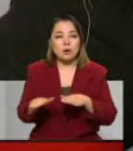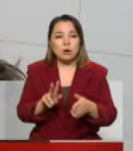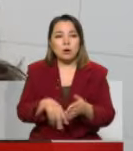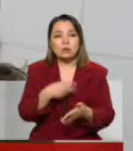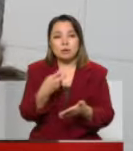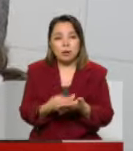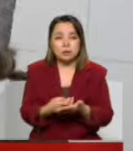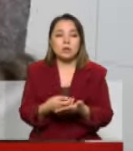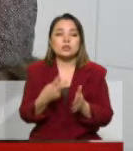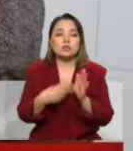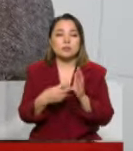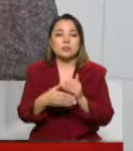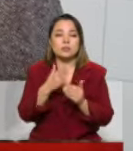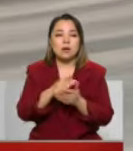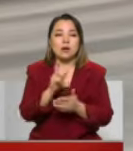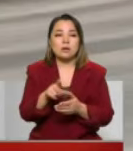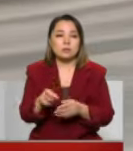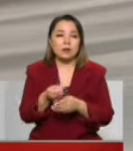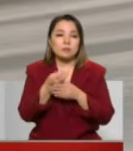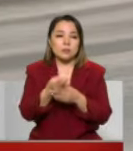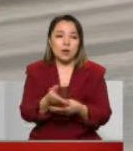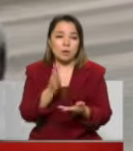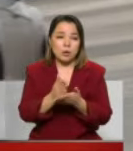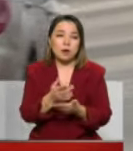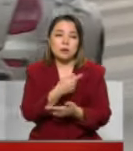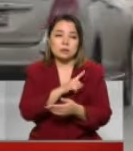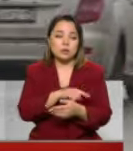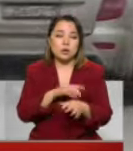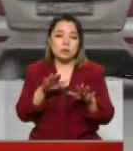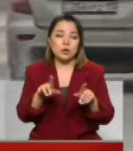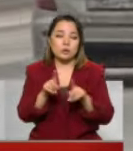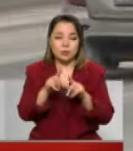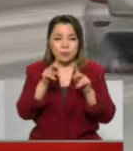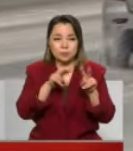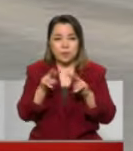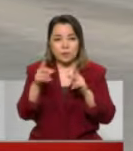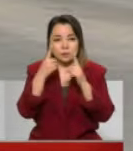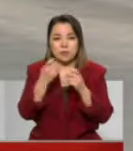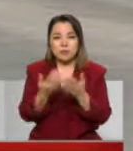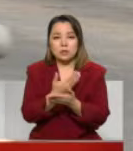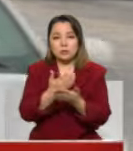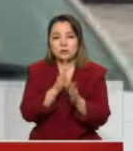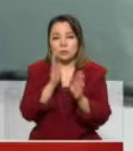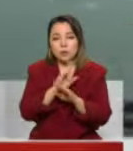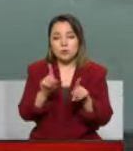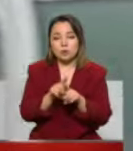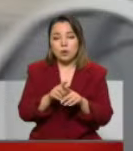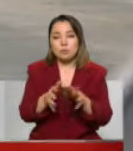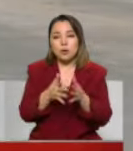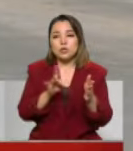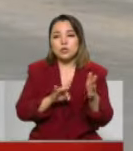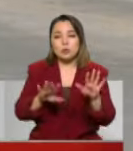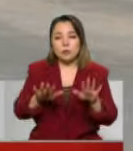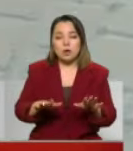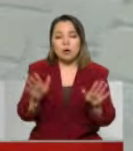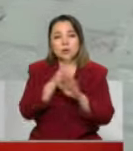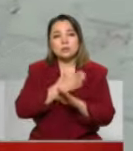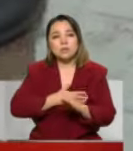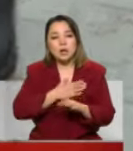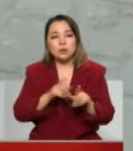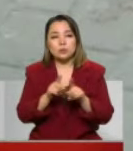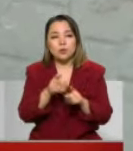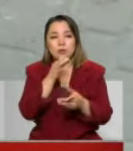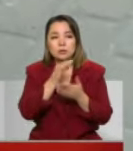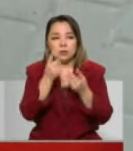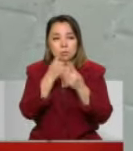мертіккен 70-тен аса адам түскен. Қазгидромет орталығы мен төтенше жағдайлар министрлігі республиканың басым бөлігінде құбылмалы ауа райы